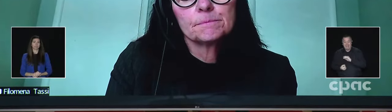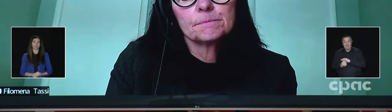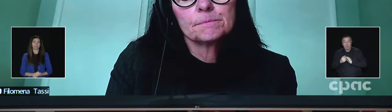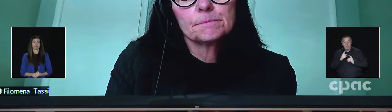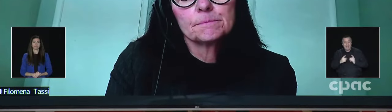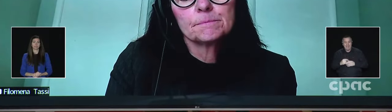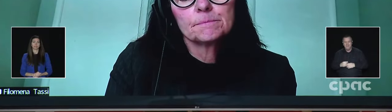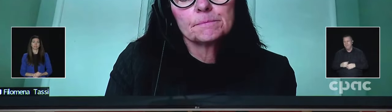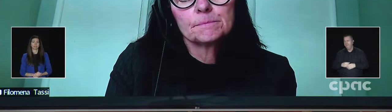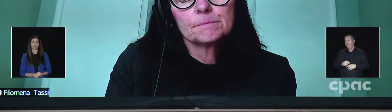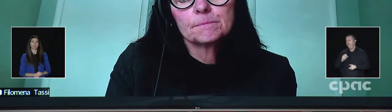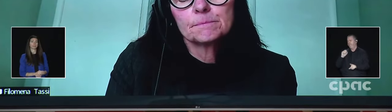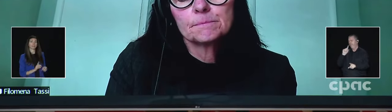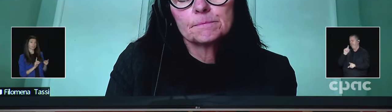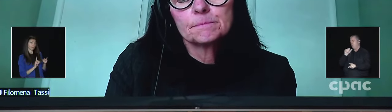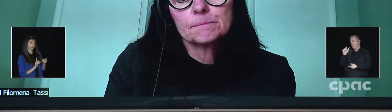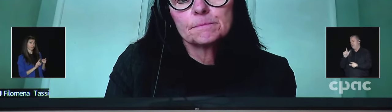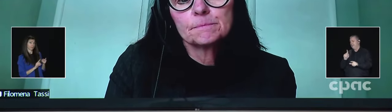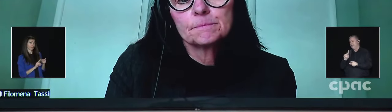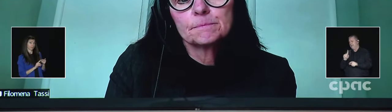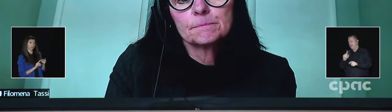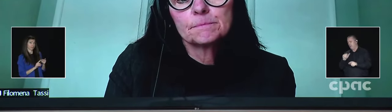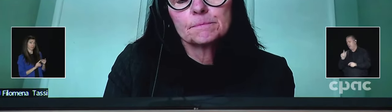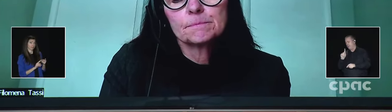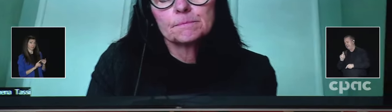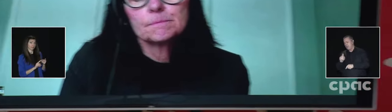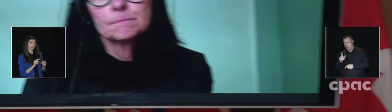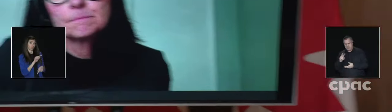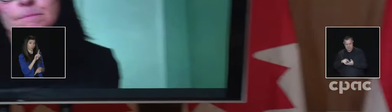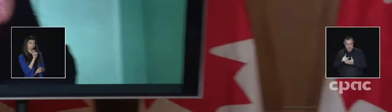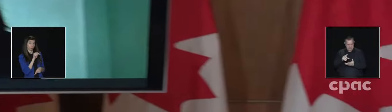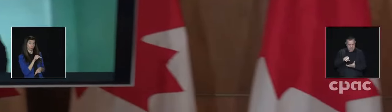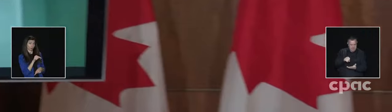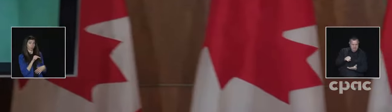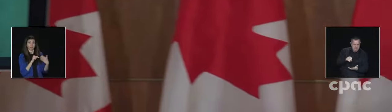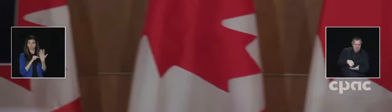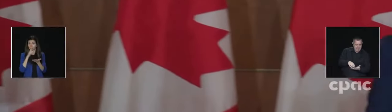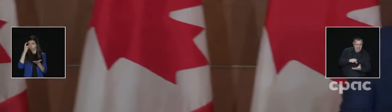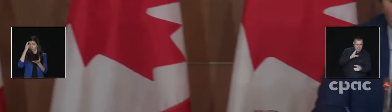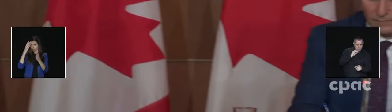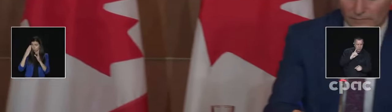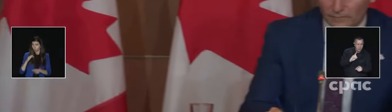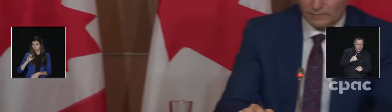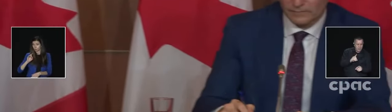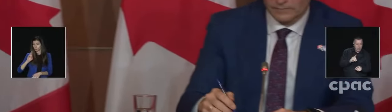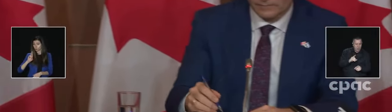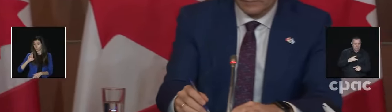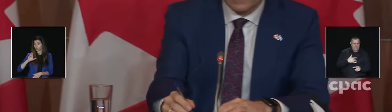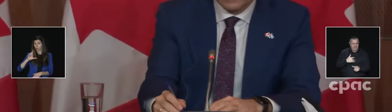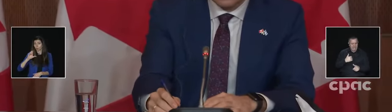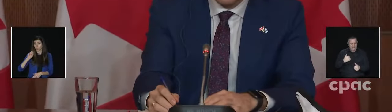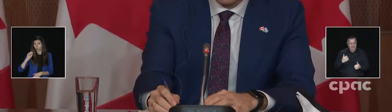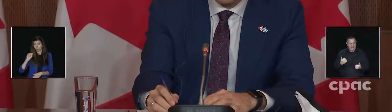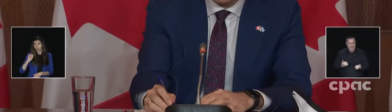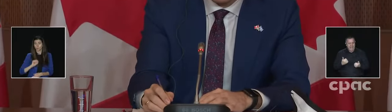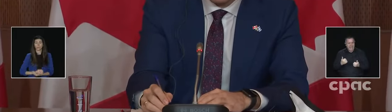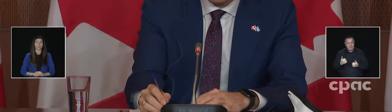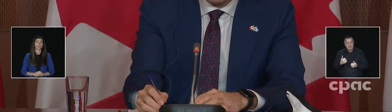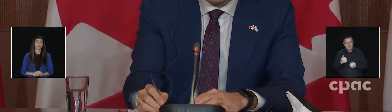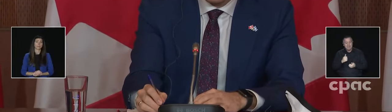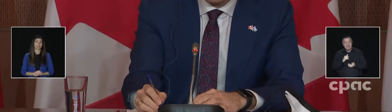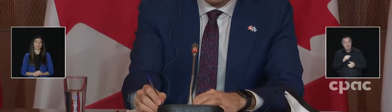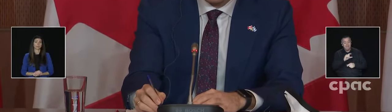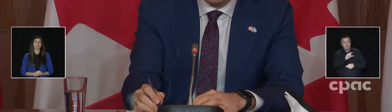En sous-question, M. Duclos, est-ce que c'est le plan d'avoir suffisamment de l'antiviral de